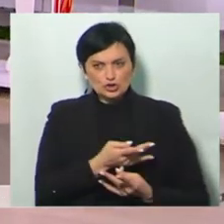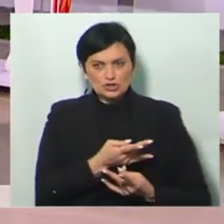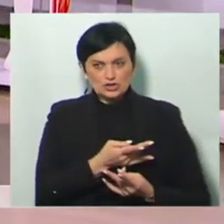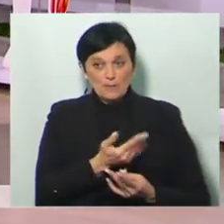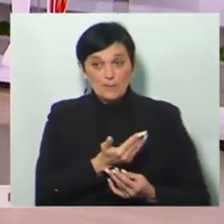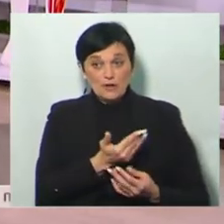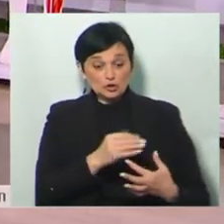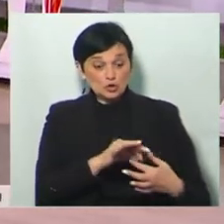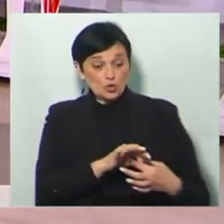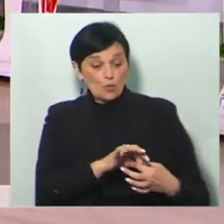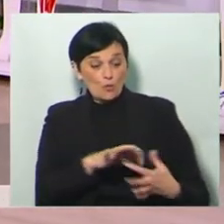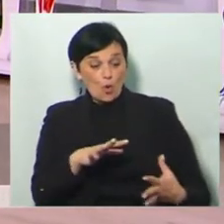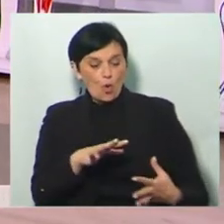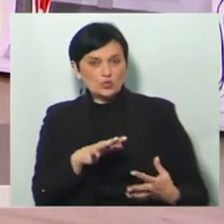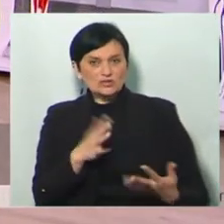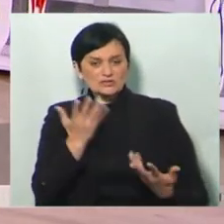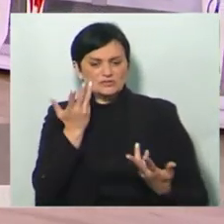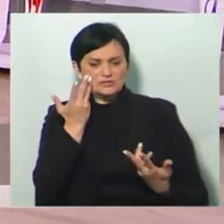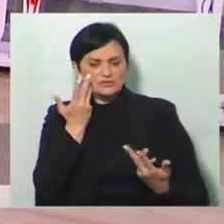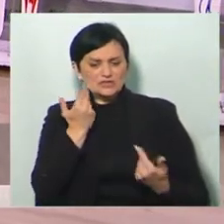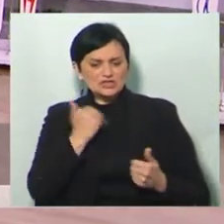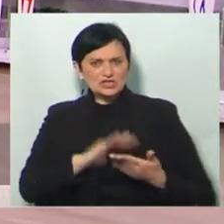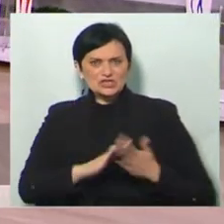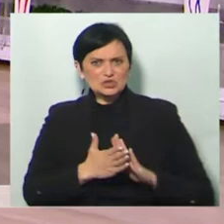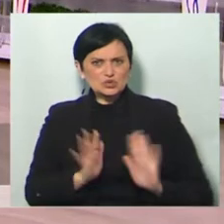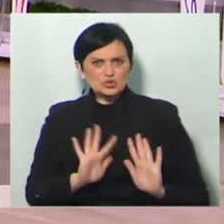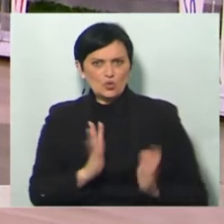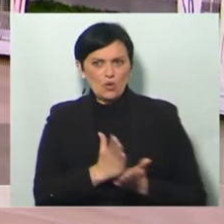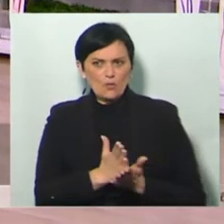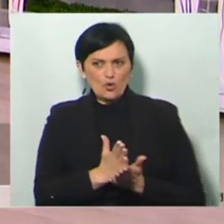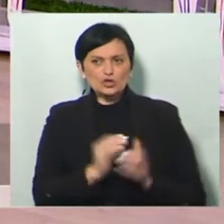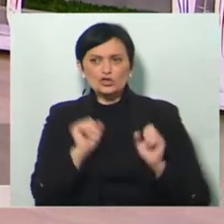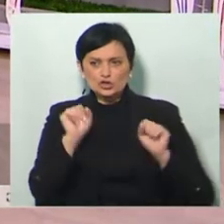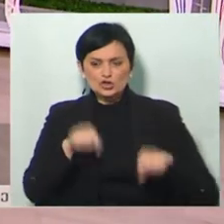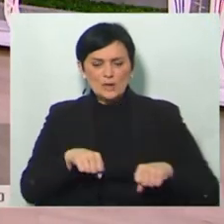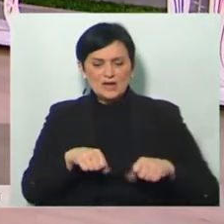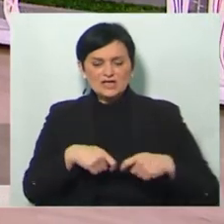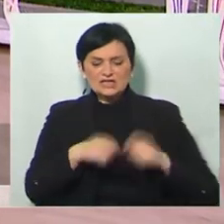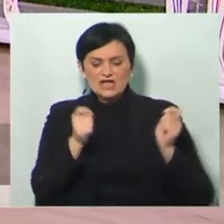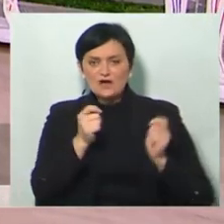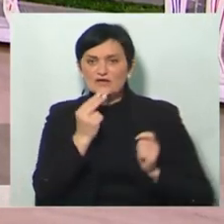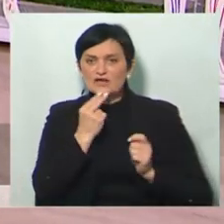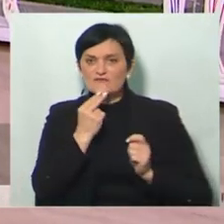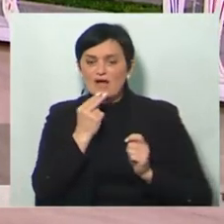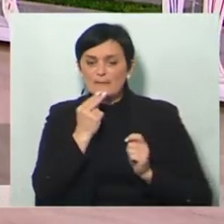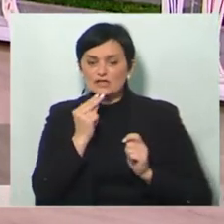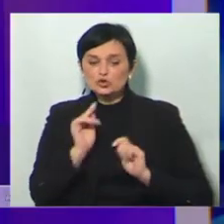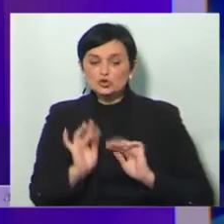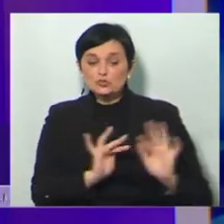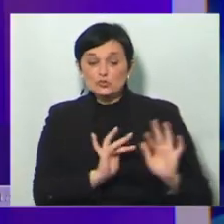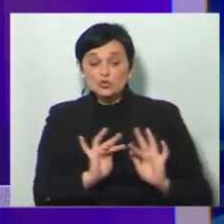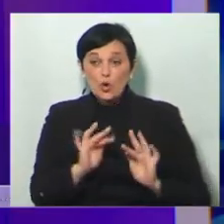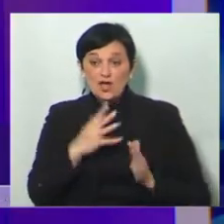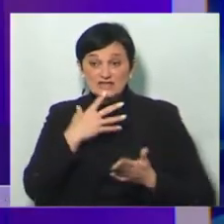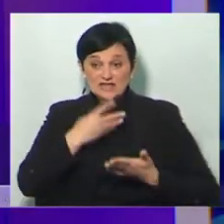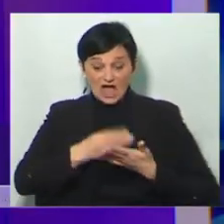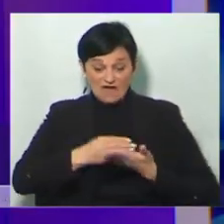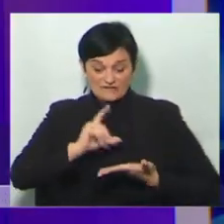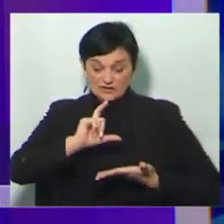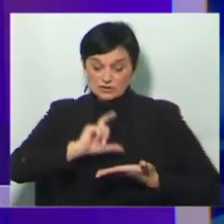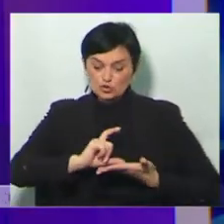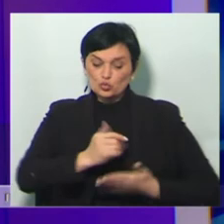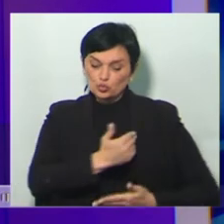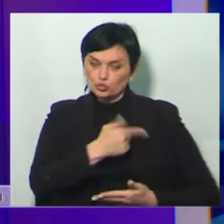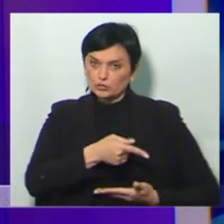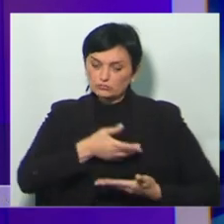მისგან მოწყვეტა მას დისკომფორტს უქმნის და შეიძლება დაარღვიოს თვითონ კვების პროცესი, რადგან თავისი ჭიქიდან